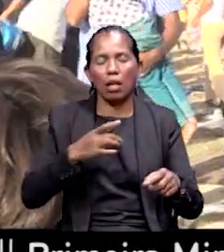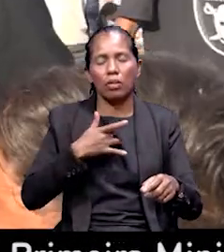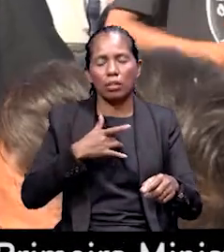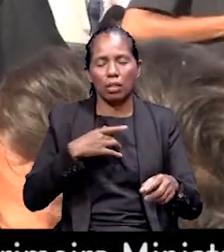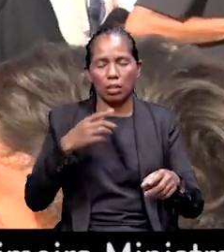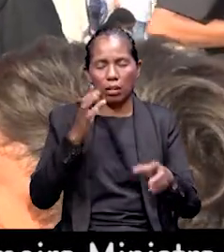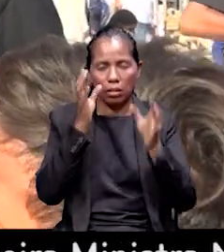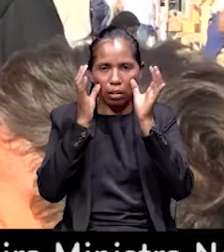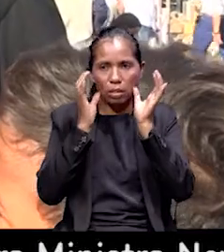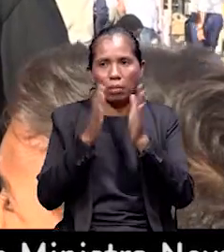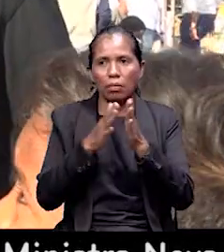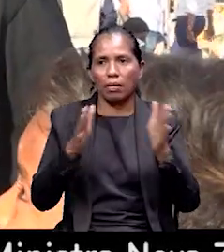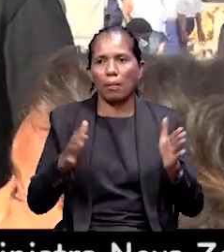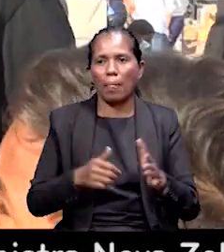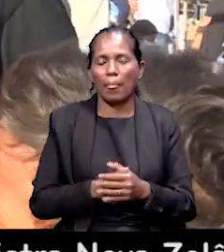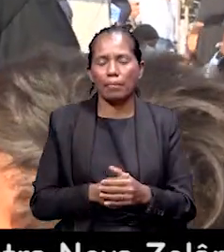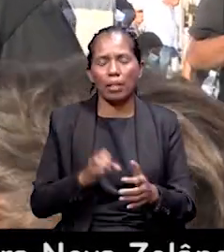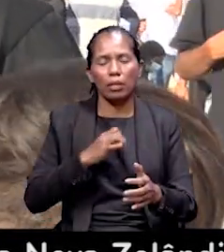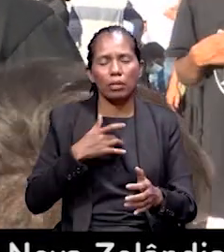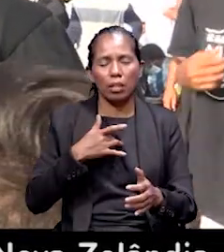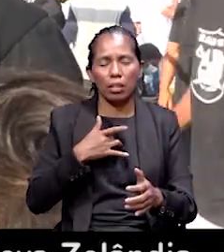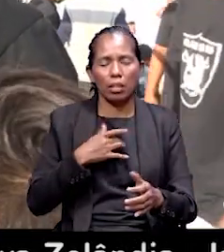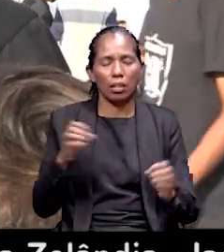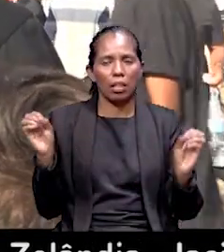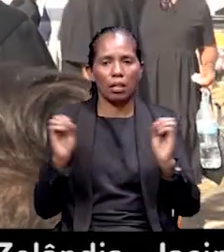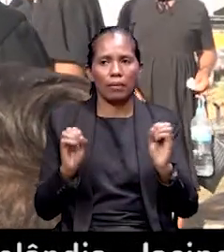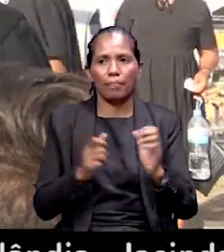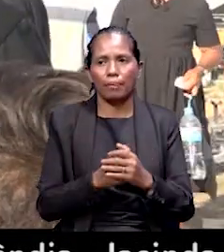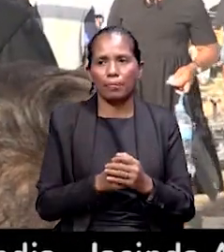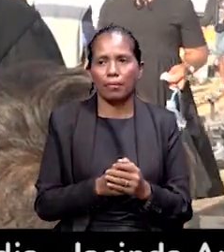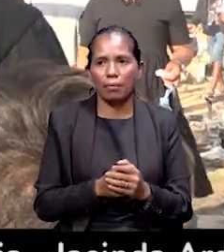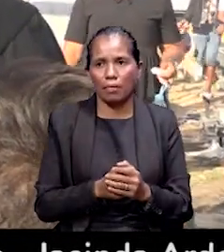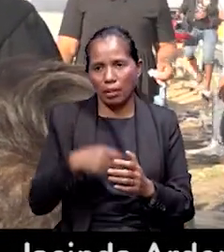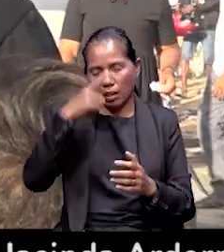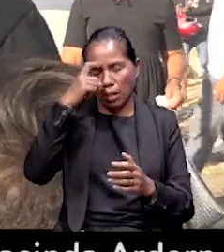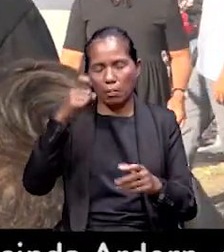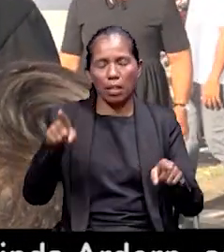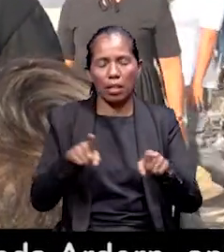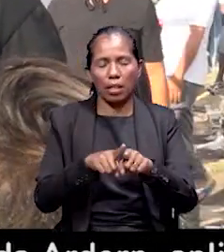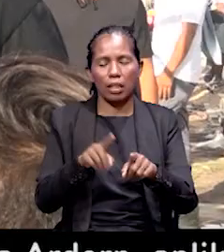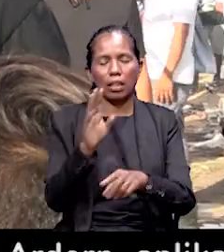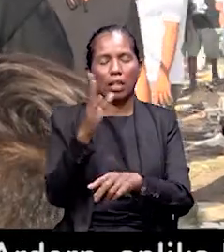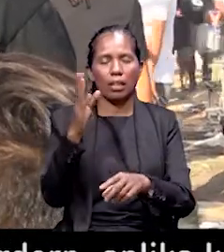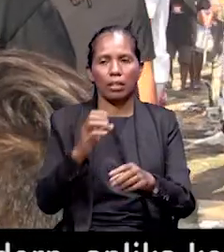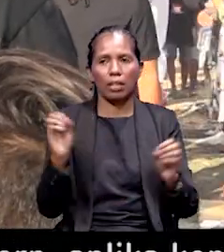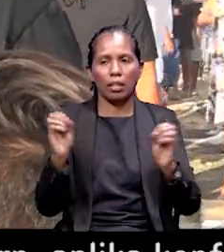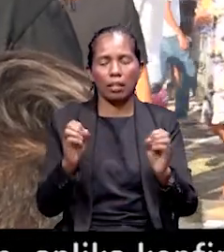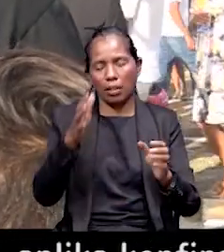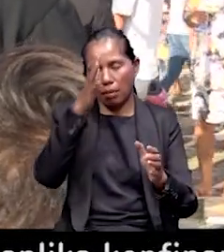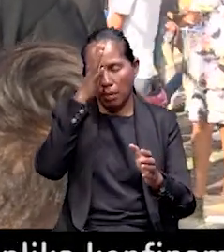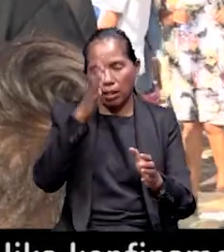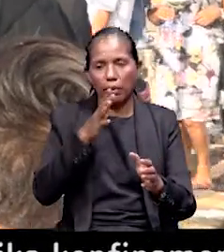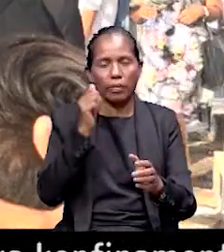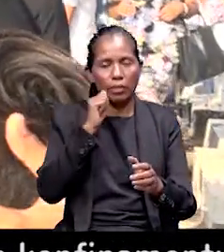bahau. Si ini falta man. Tama ne niam kai hum ba familia ida. Lai hamane, lai efeto